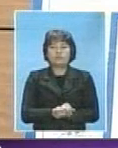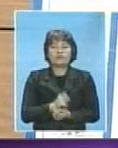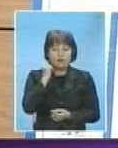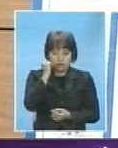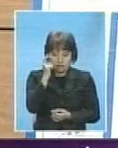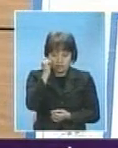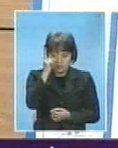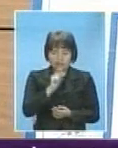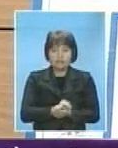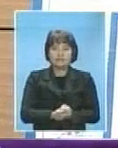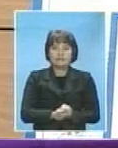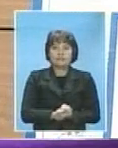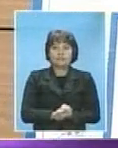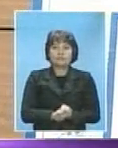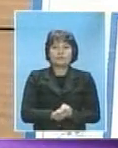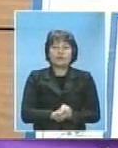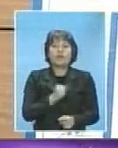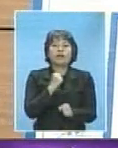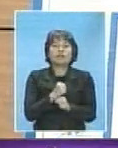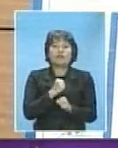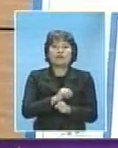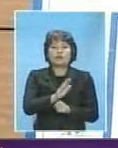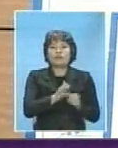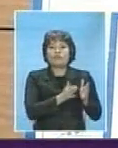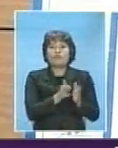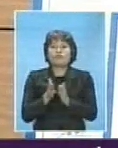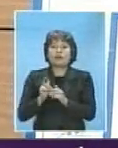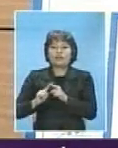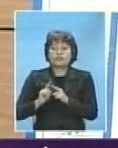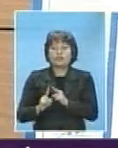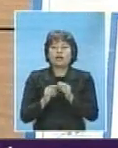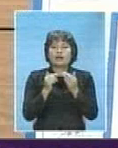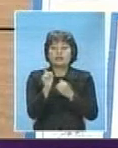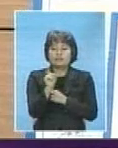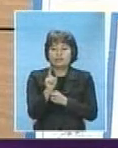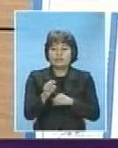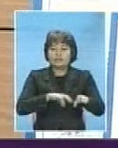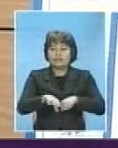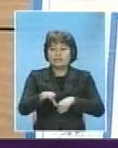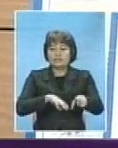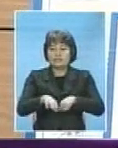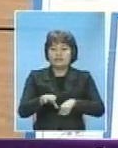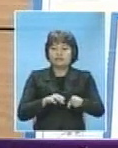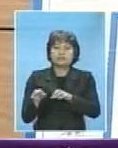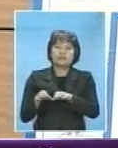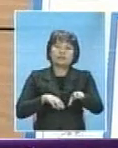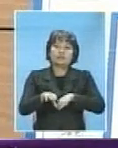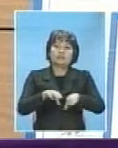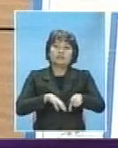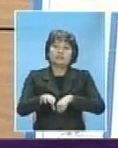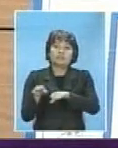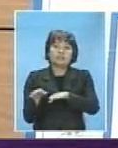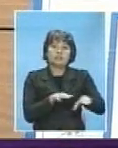ระบวนการในการเชื่อมต่อและบูรณาการการทำงานของส่วนต่างๆนั้นอยู่ในระหว่างการเตรียมการครับเหตุ